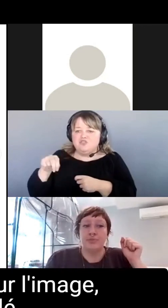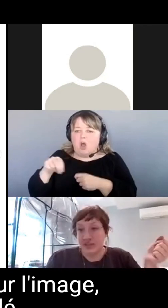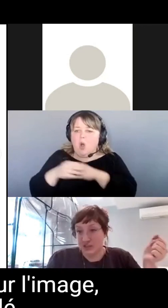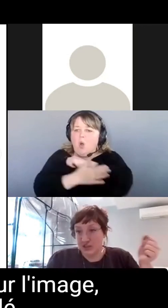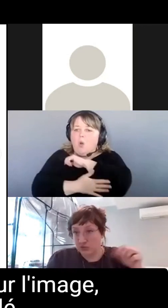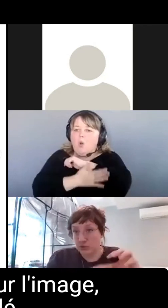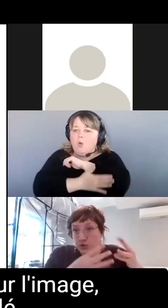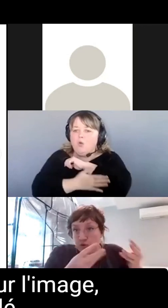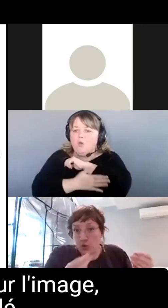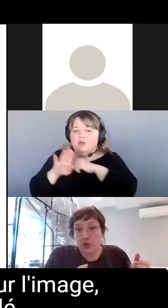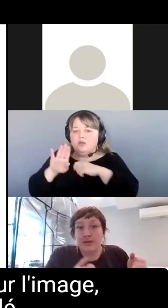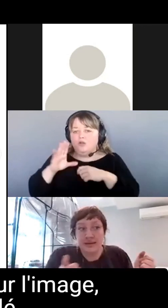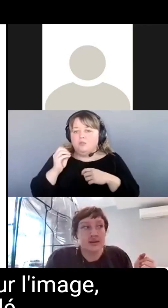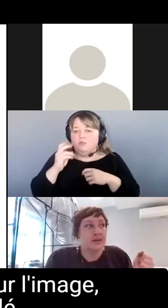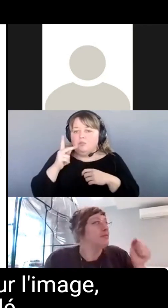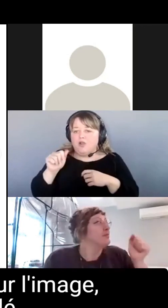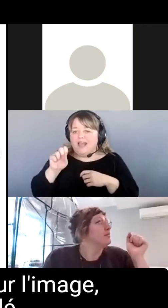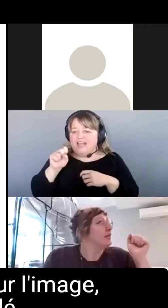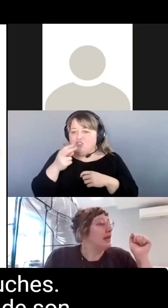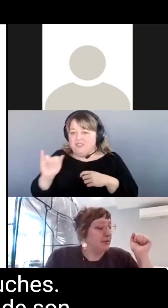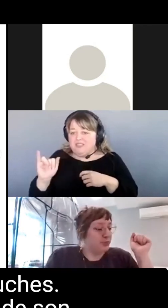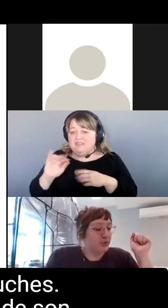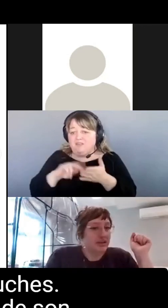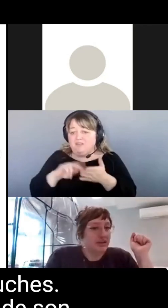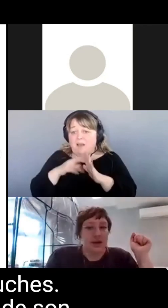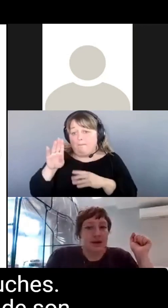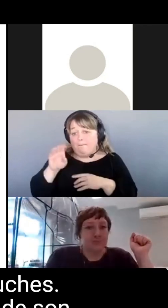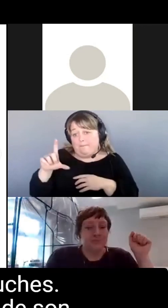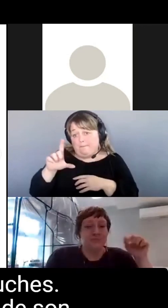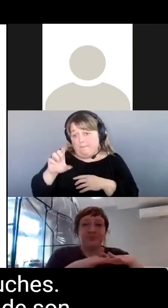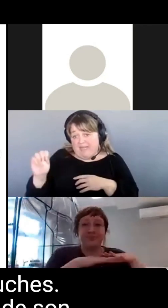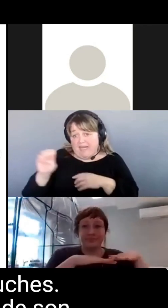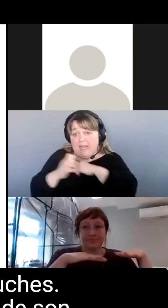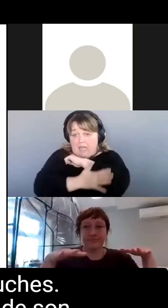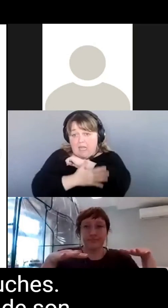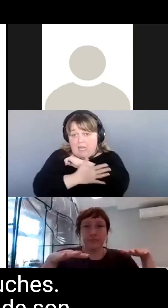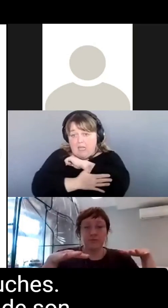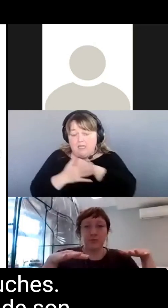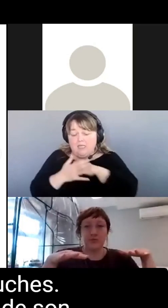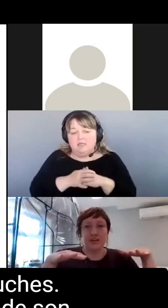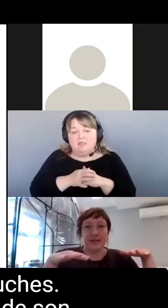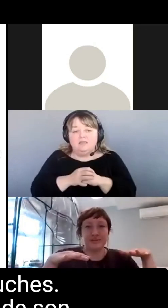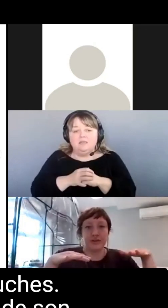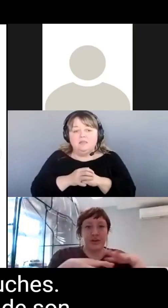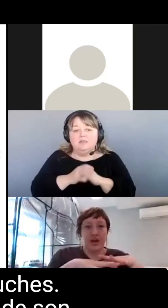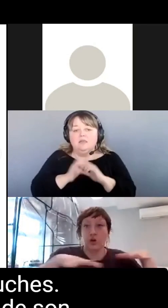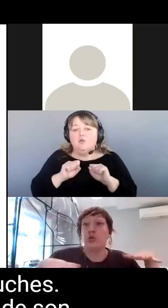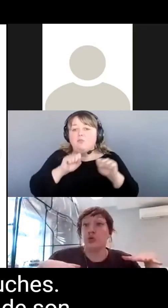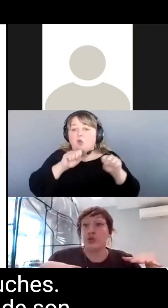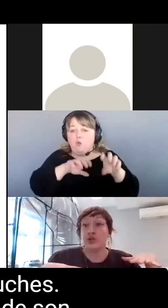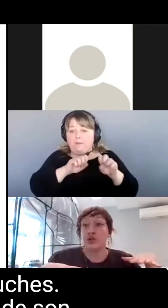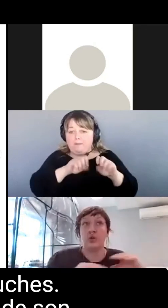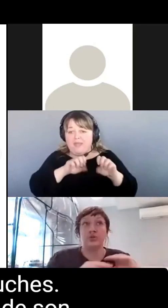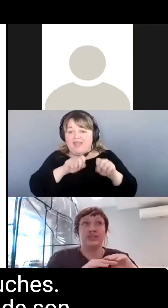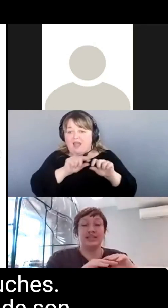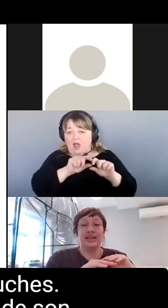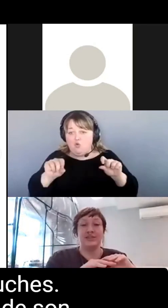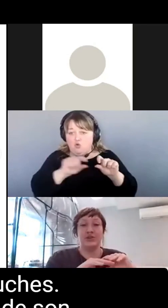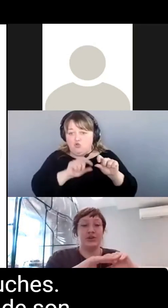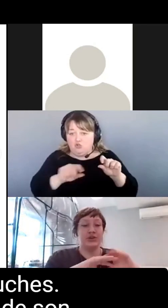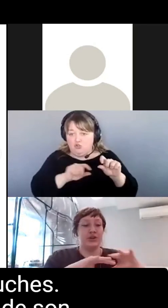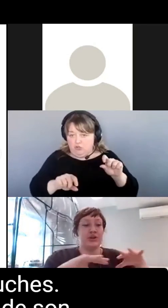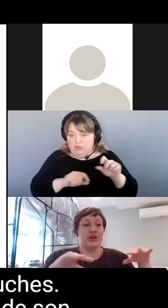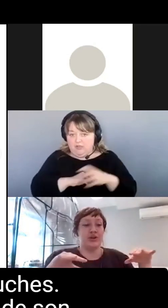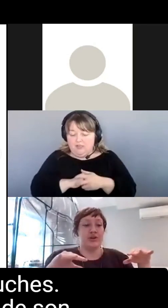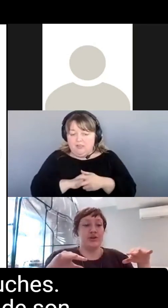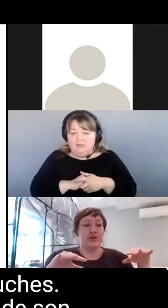de bokashi, du son de blé. Et puis, vous pouvez le mettre en couche. Donc, ça serait